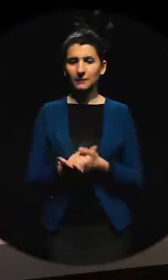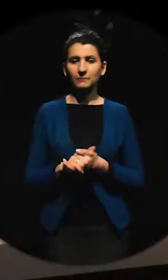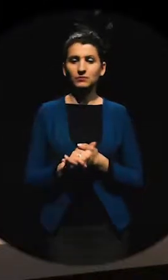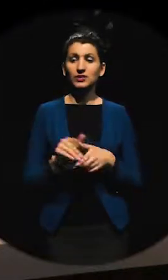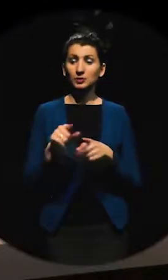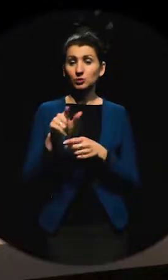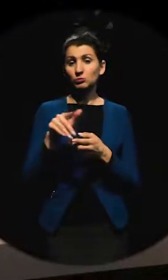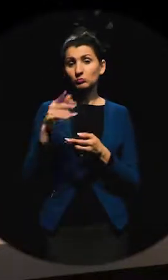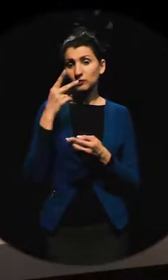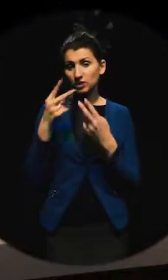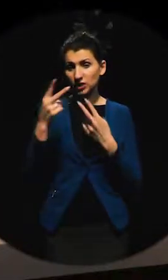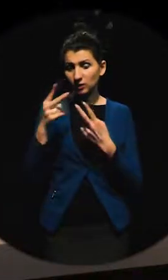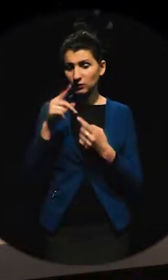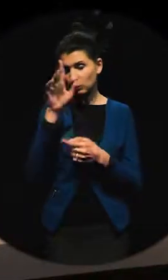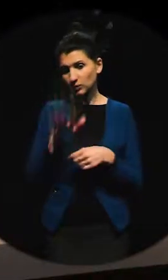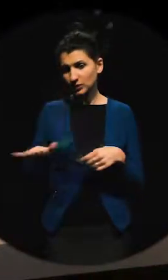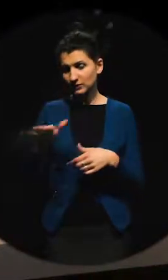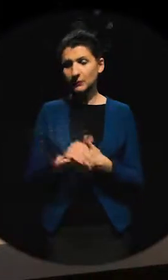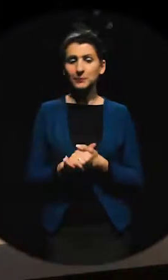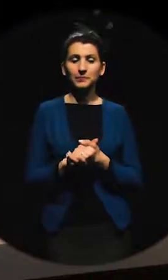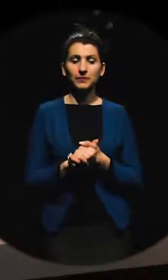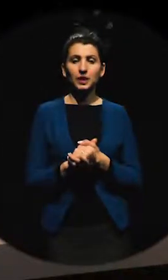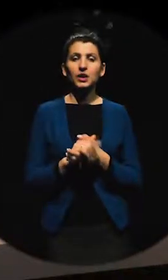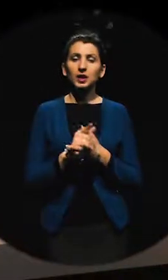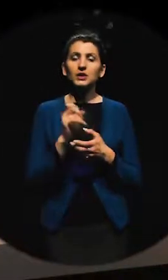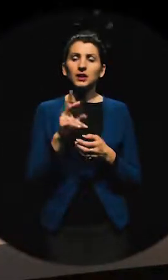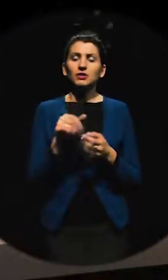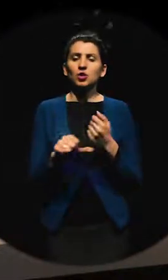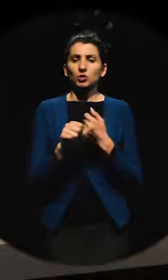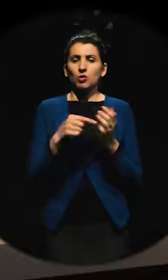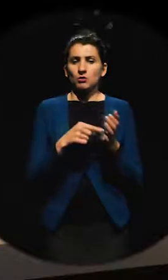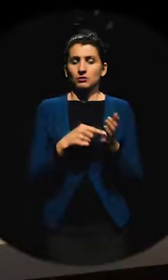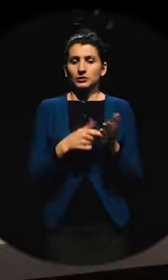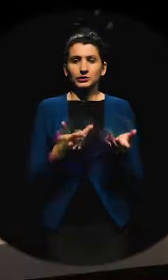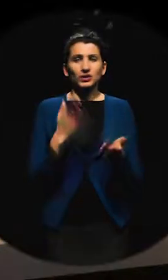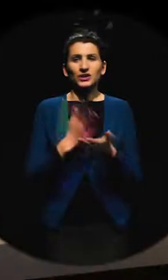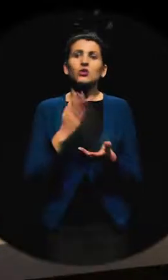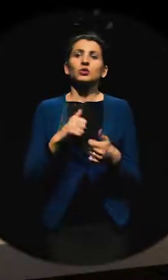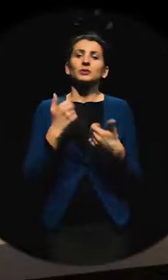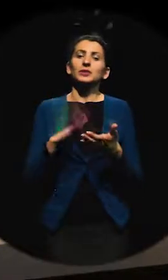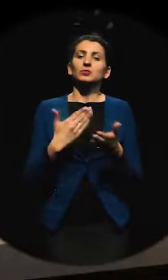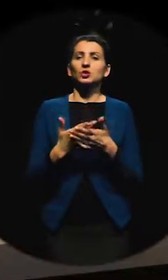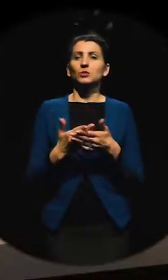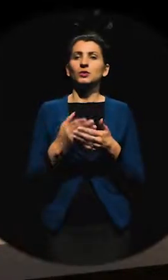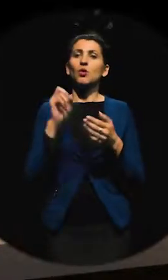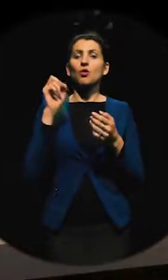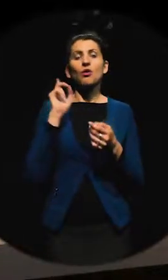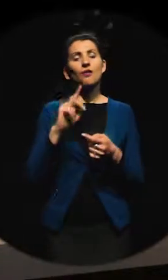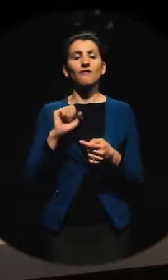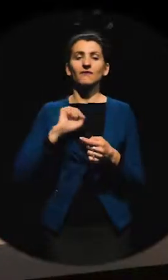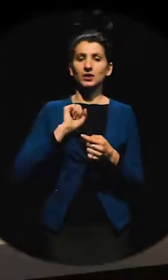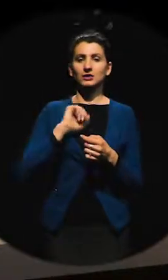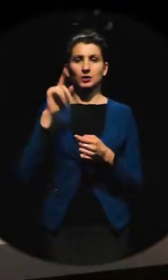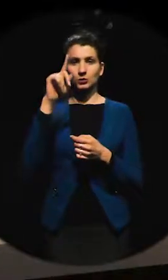widzialności. I właśnie o taką perspektywę nam tutaj by chodziło, to znaczy nie tylko o to, by być widocznym